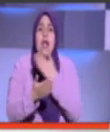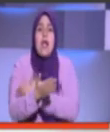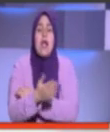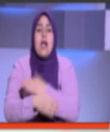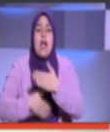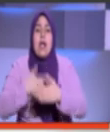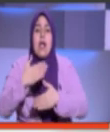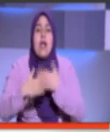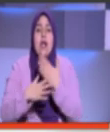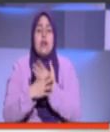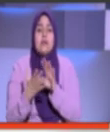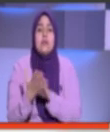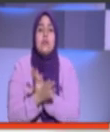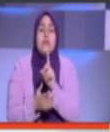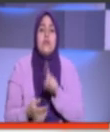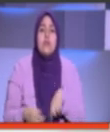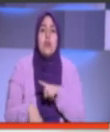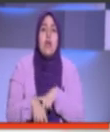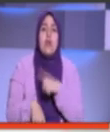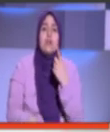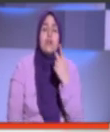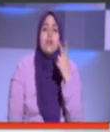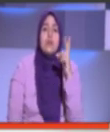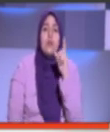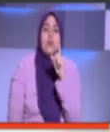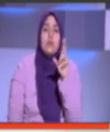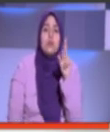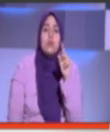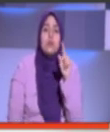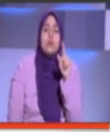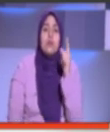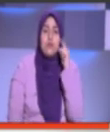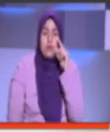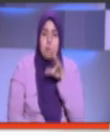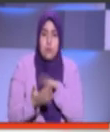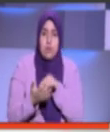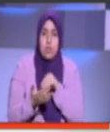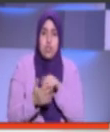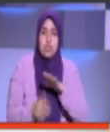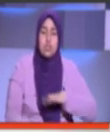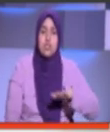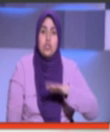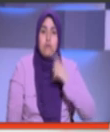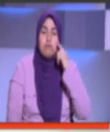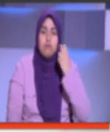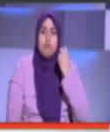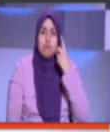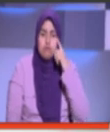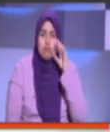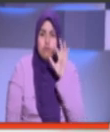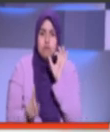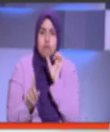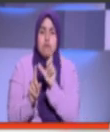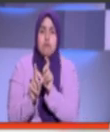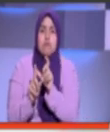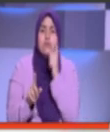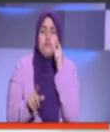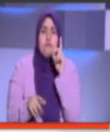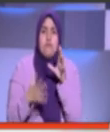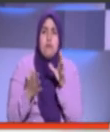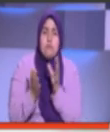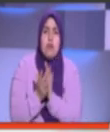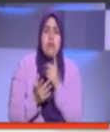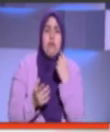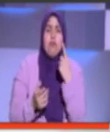في 21 من شهر من هذا الشهر، للتدقيق في بعض القرارات